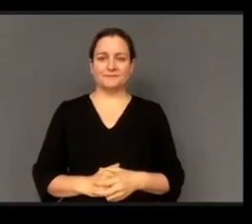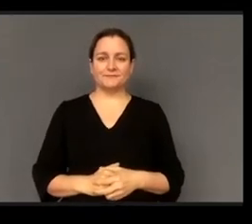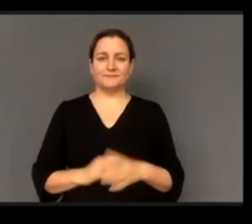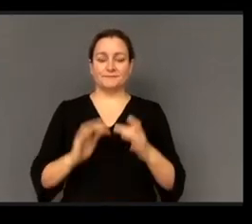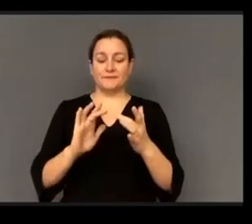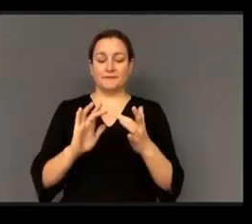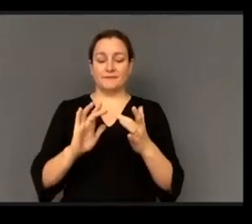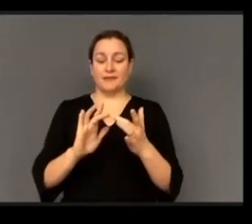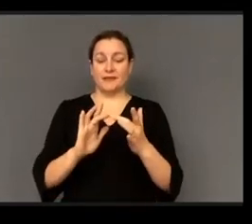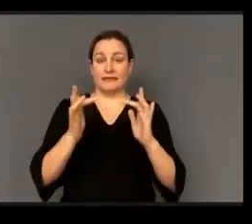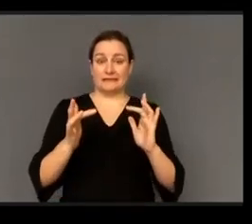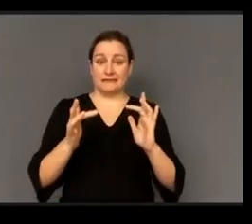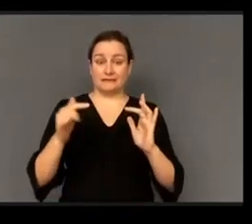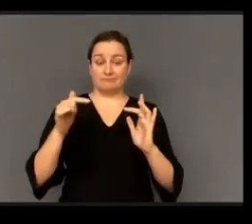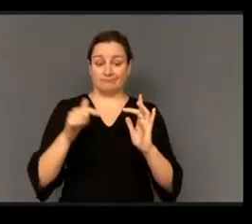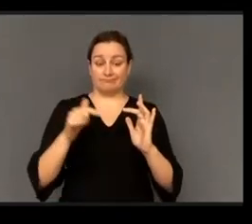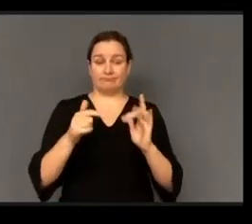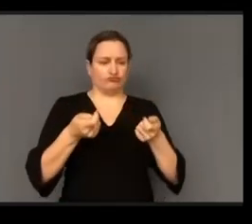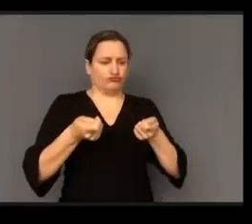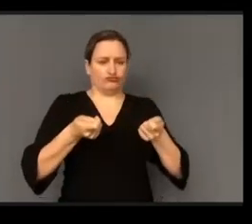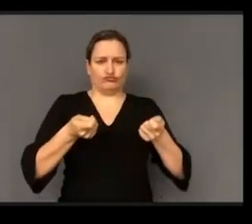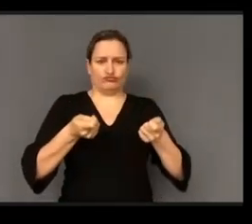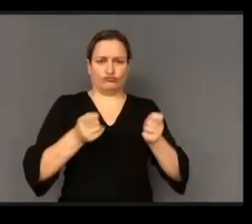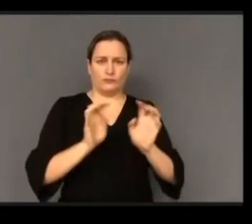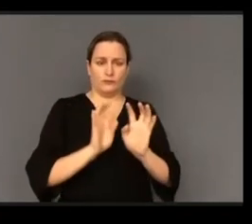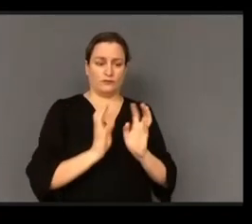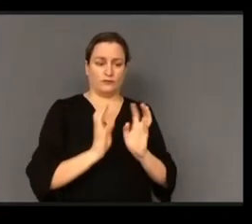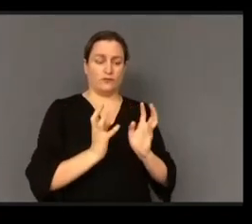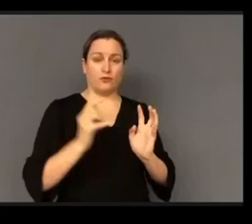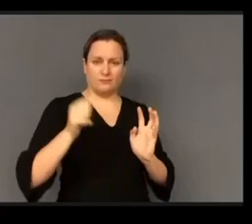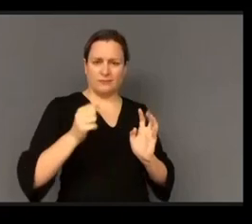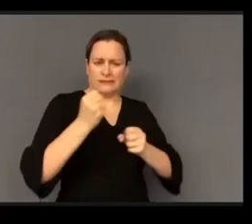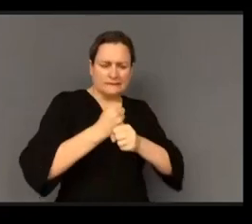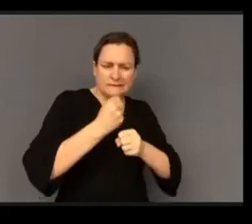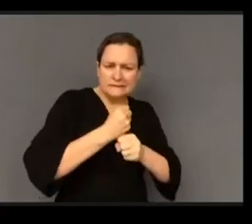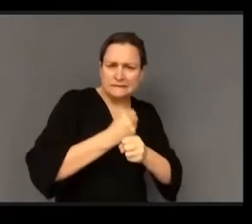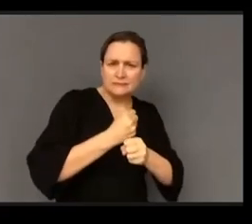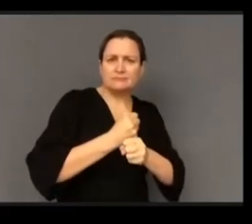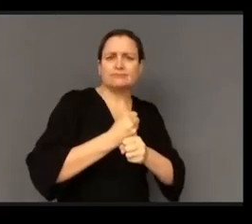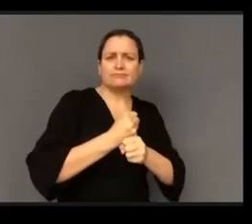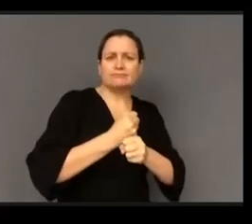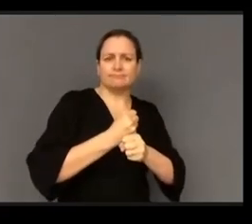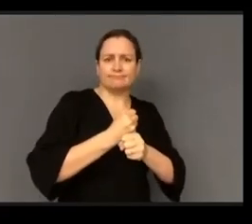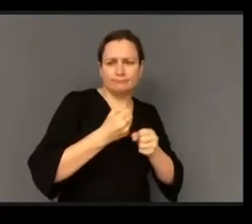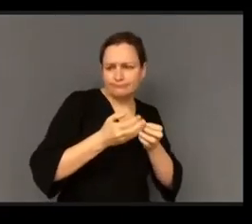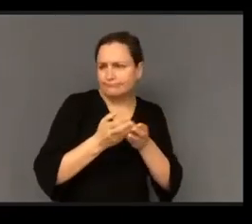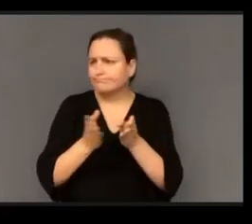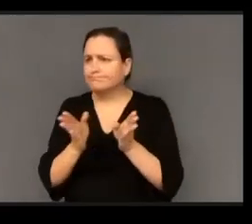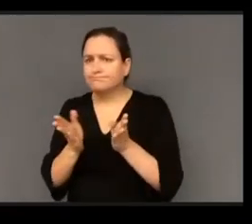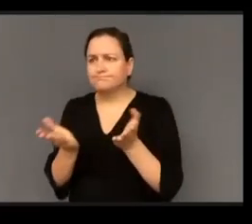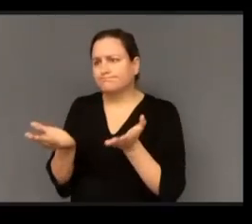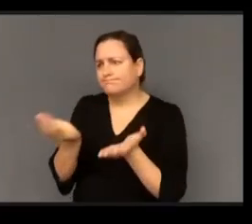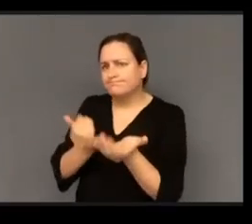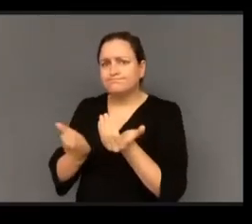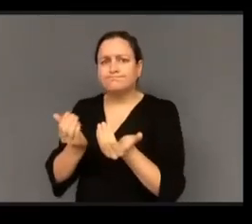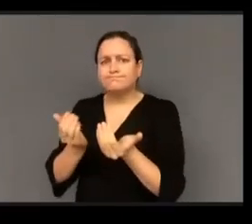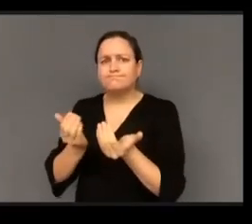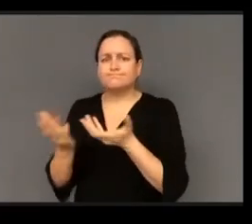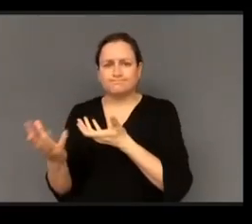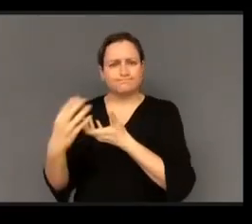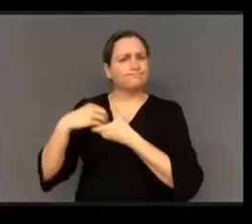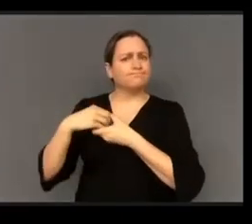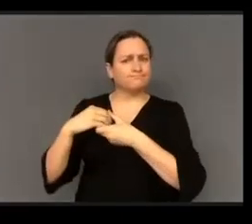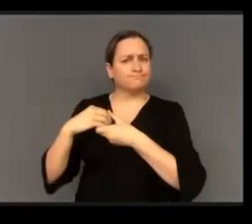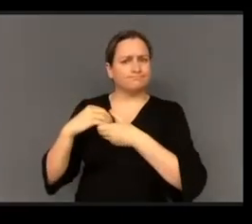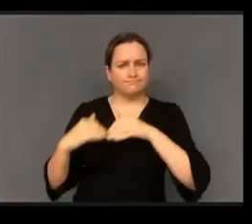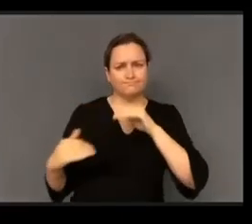IGF 互联网治理论坛秉承的是开放、民主、包容的进程，